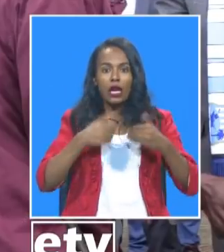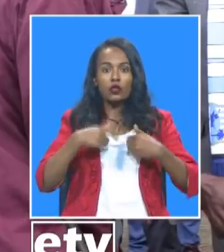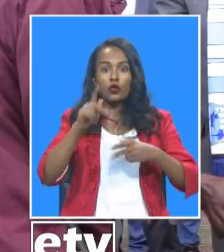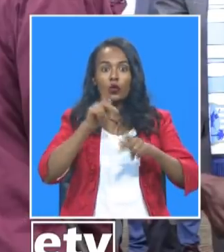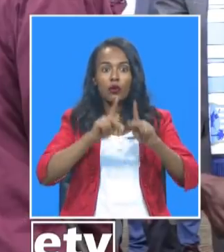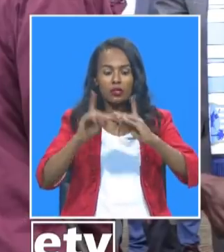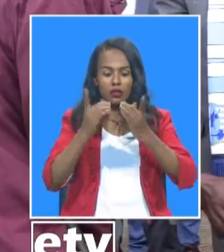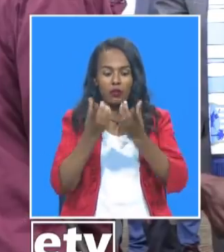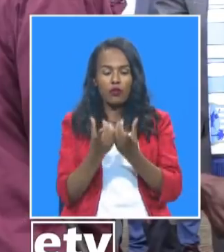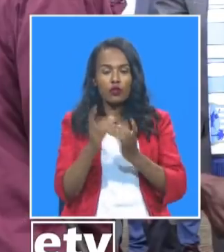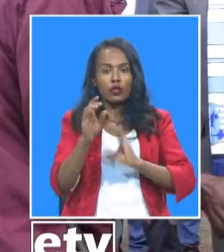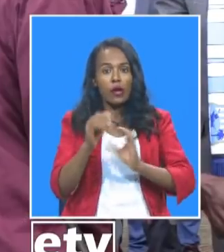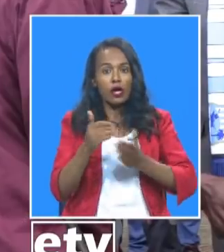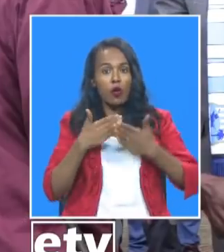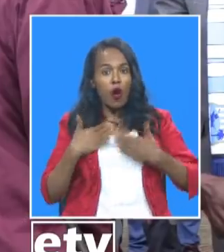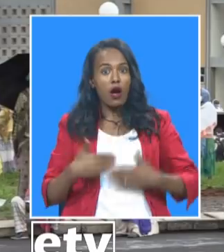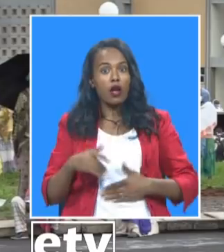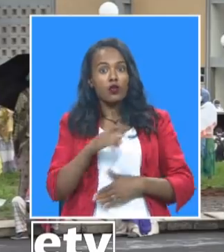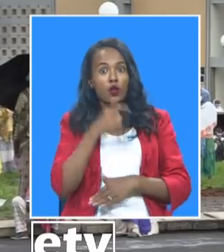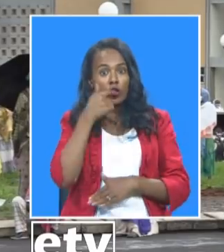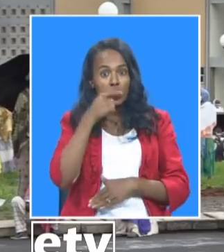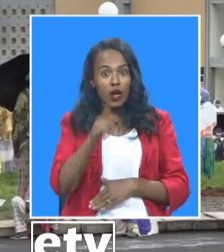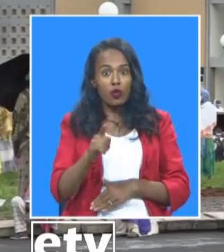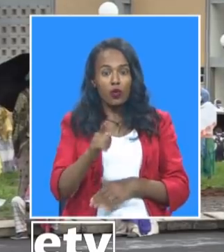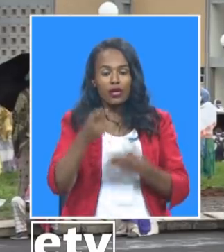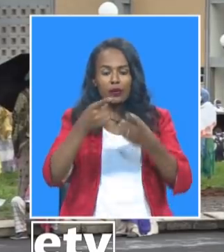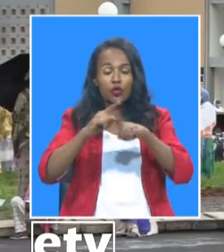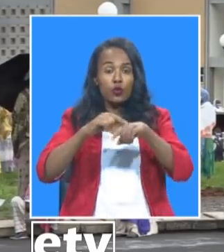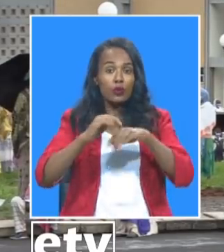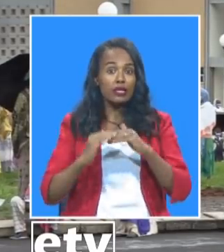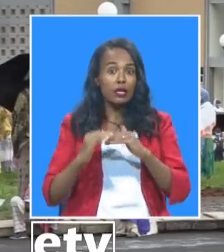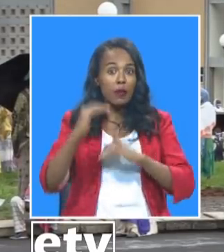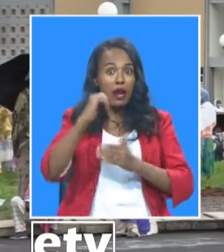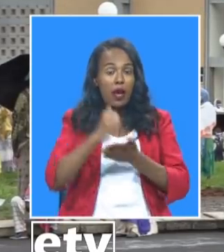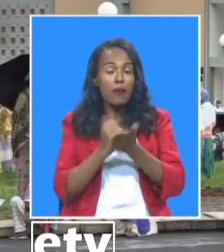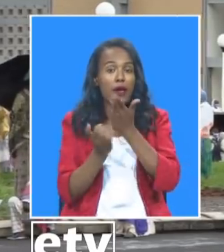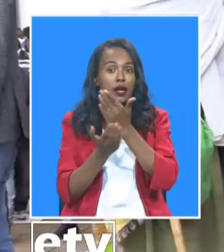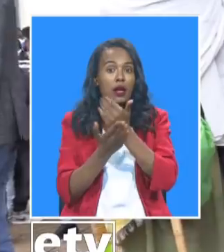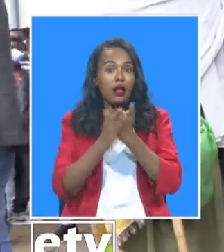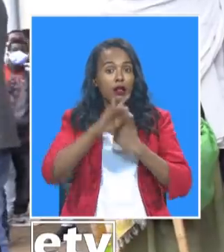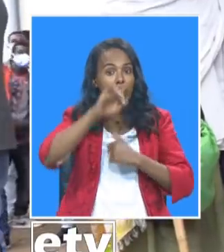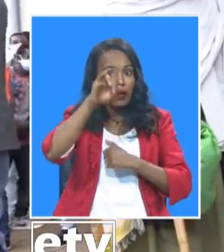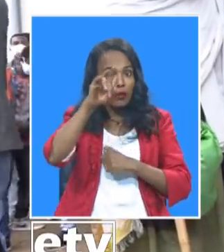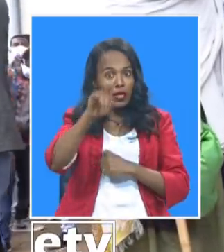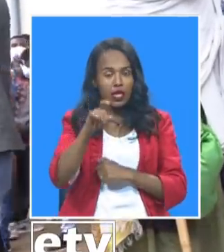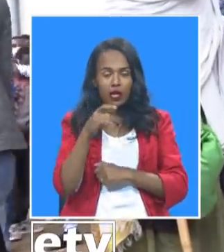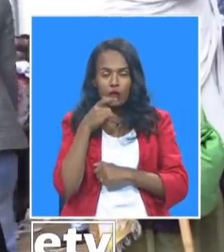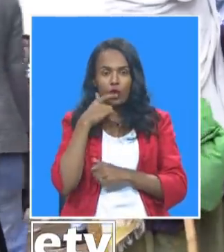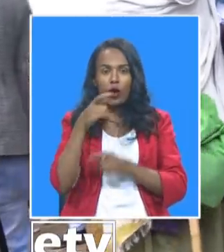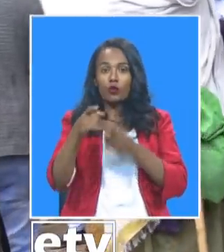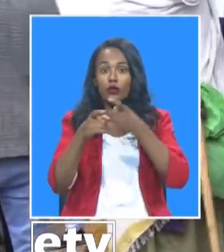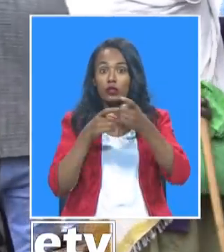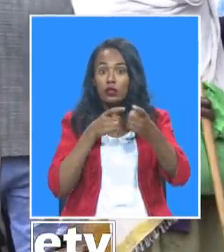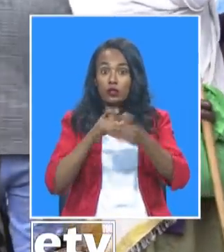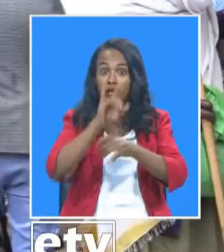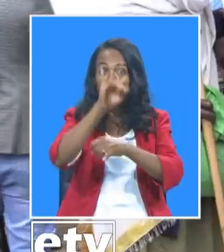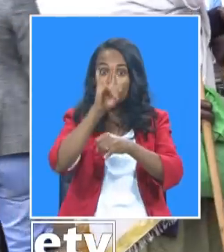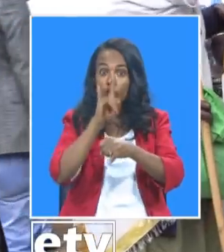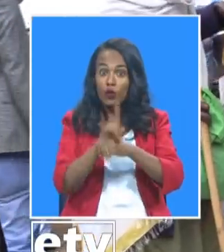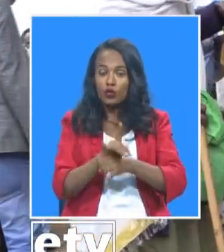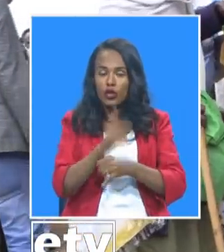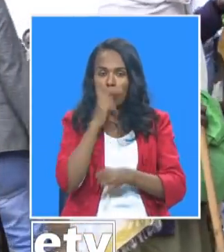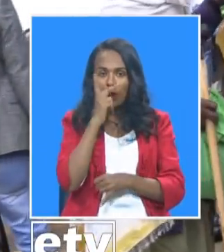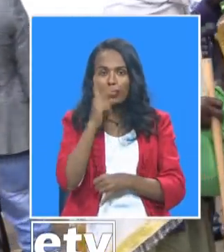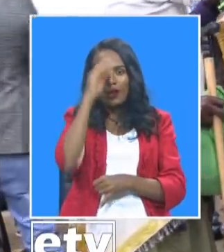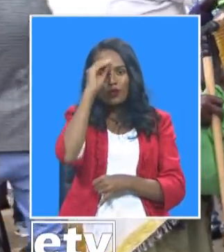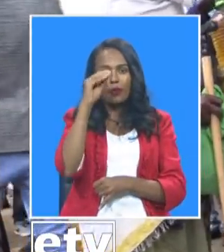የሚያደርገው አካል እንደሆነም ተናግረዋል። ጊዜው ከመቼውም ጊዜ በላይ መረዳዳትን የሚጠይቅ ነው ያሉት ርዕሰ መስተዳድሩ ዜጎች እያሳዩት